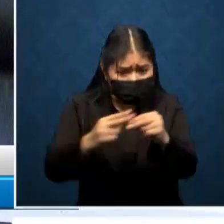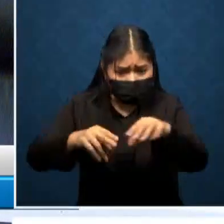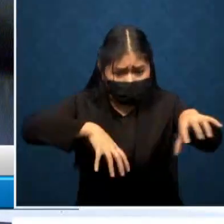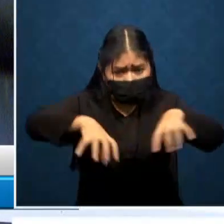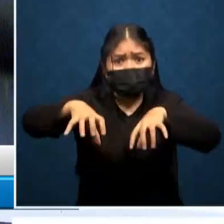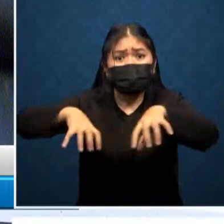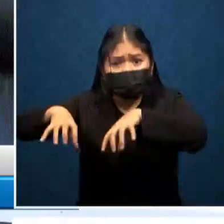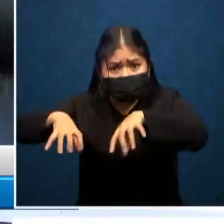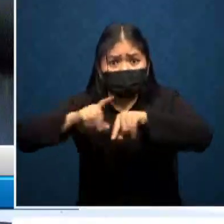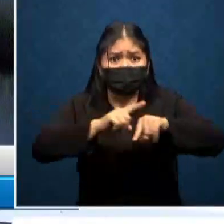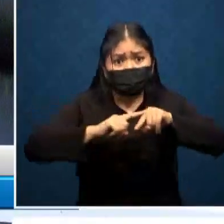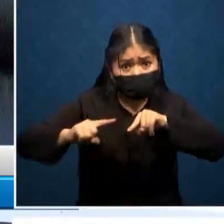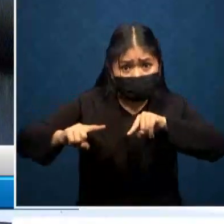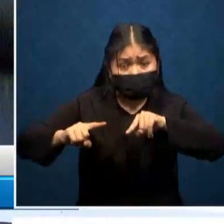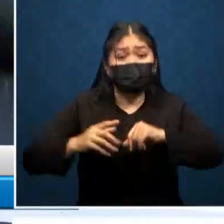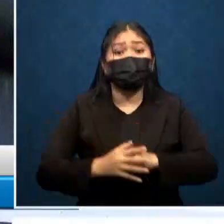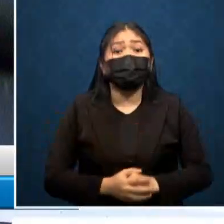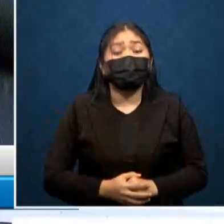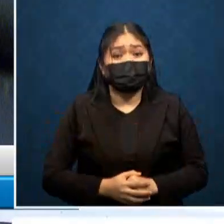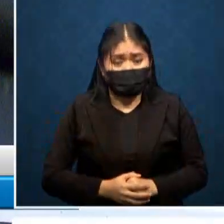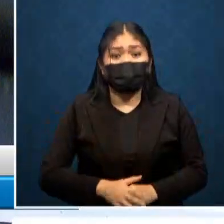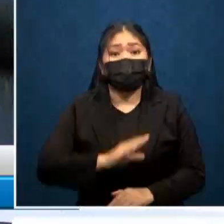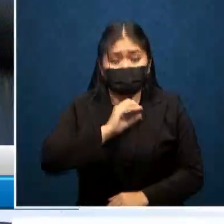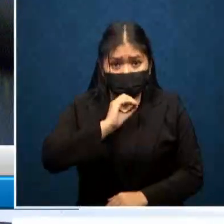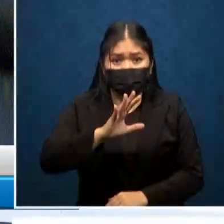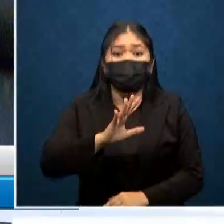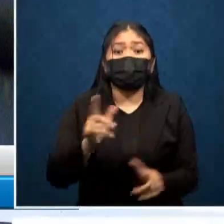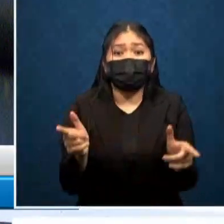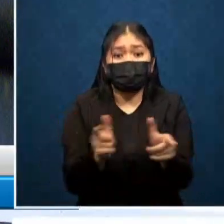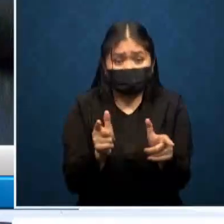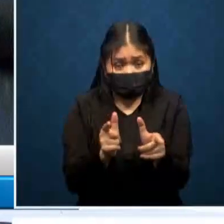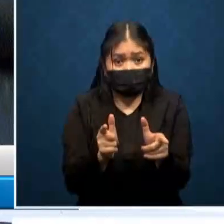ในเขตพื้นที่การศึกษาครับท่านประธานครับนะขออนุญาตกราบเรียนสั้นๆด้วยความเคารพครับขอบคุณมากครับ